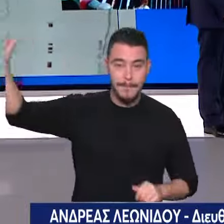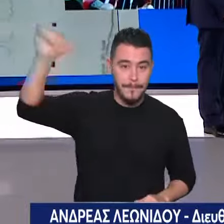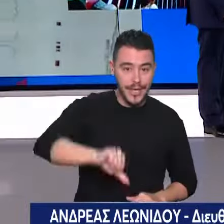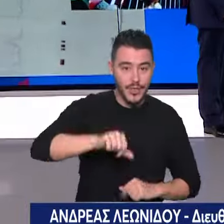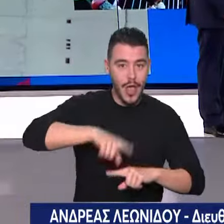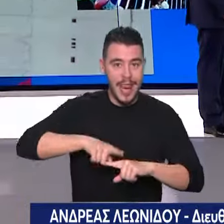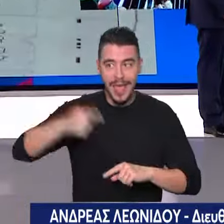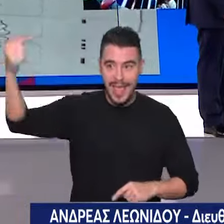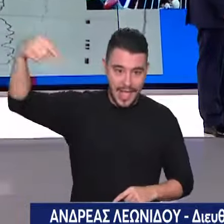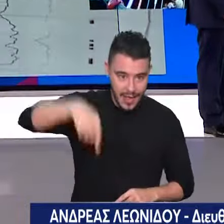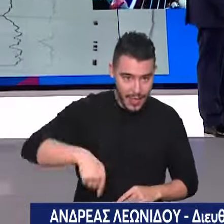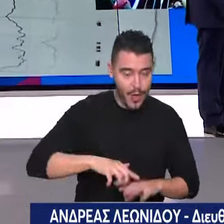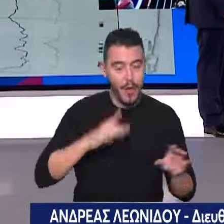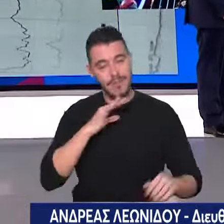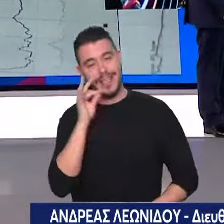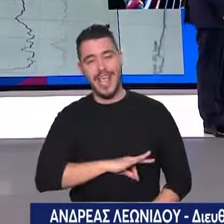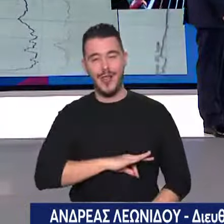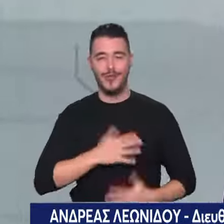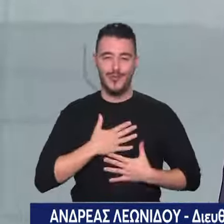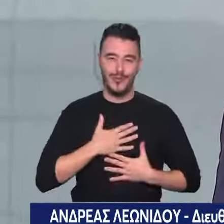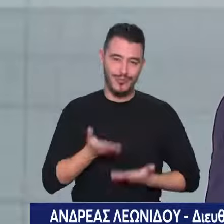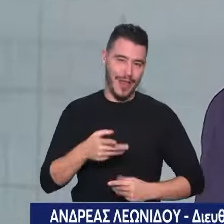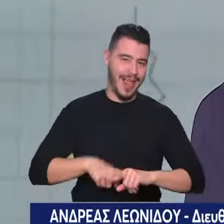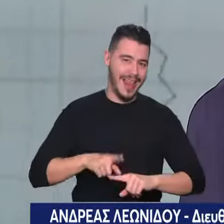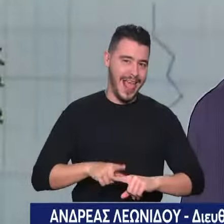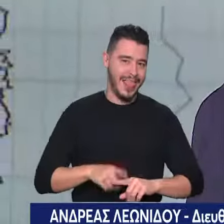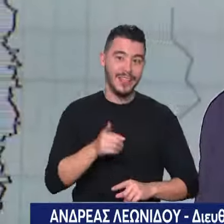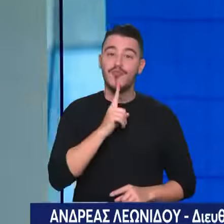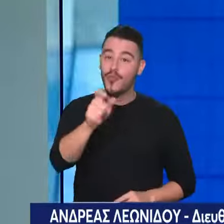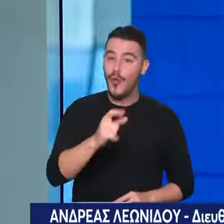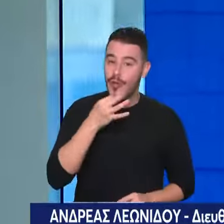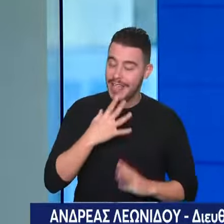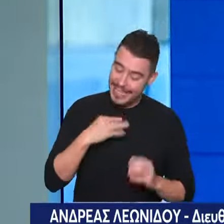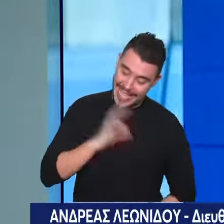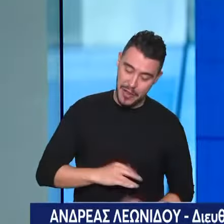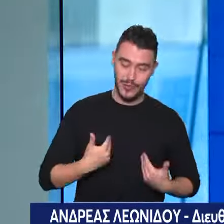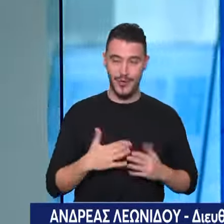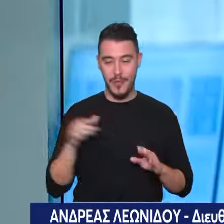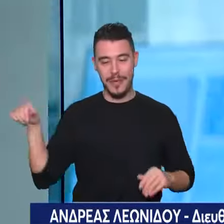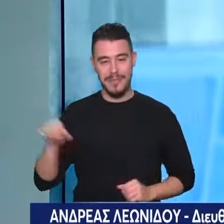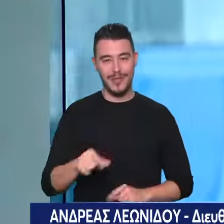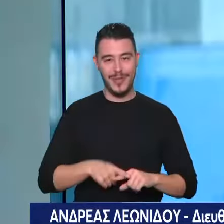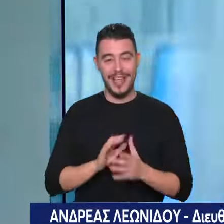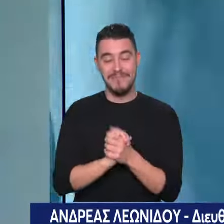μεγάλο κέρδος για όλους εμάς. Και σας ευχαριστώ. Και πιο μεγάλο και για μένα. Το εύχομαι πραγματικά. Άρα. Χίλια μπράβο.